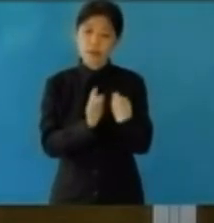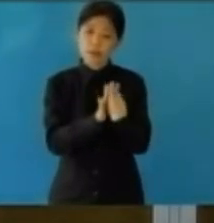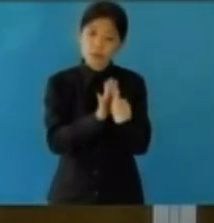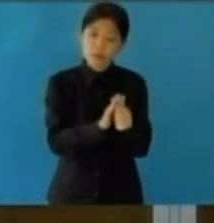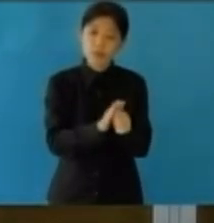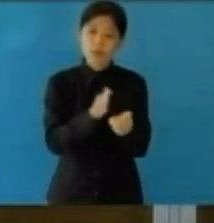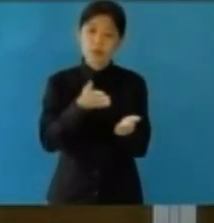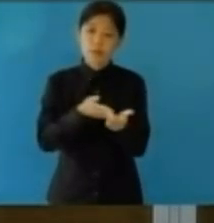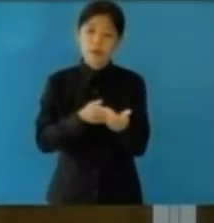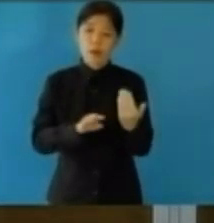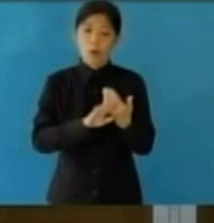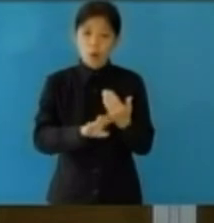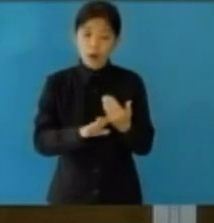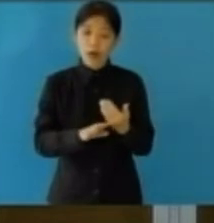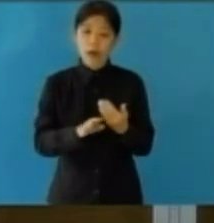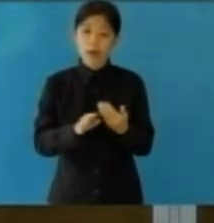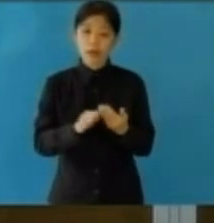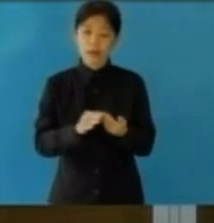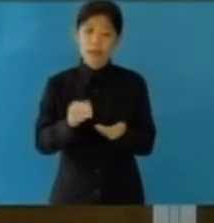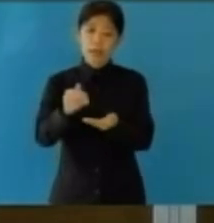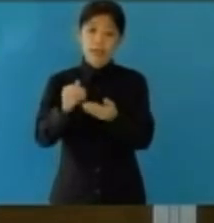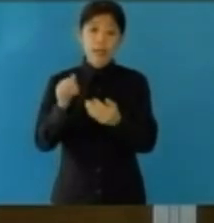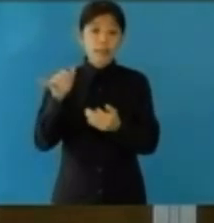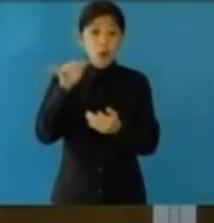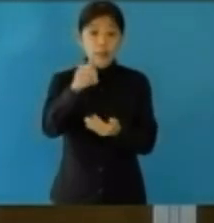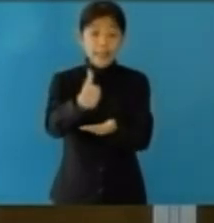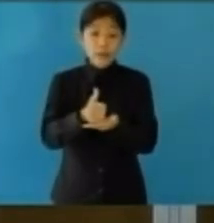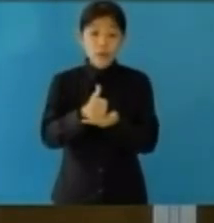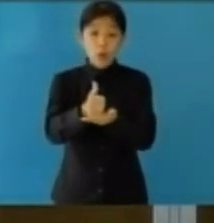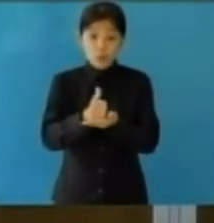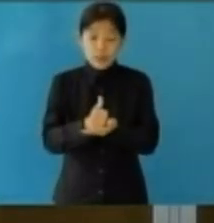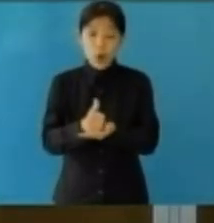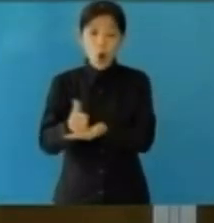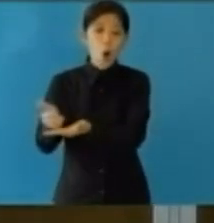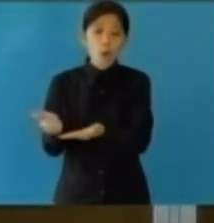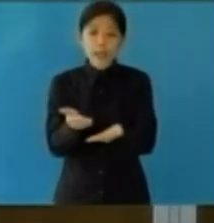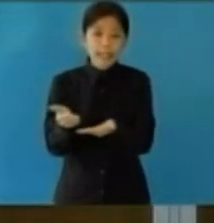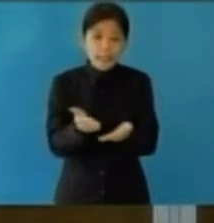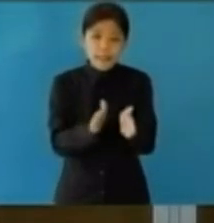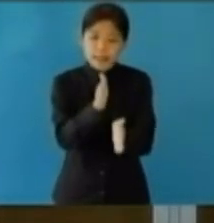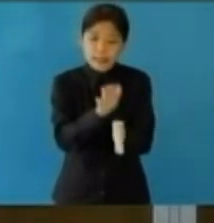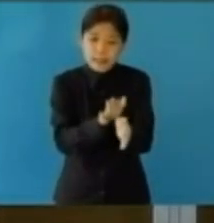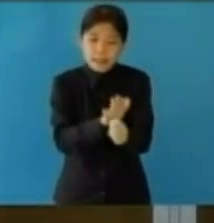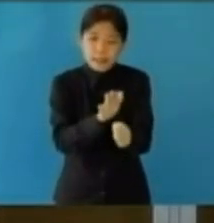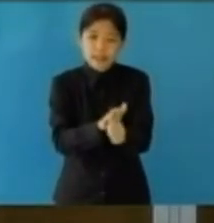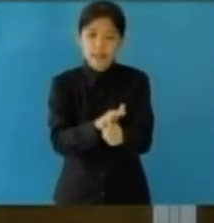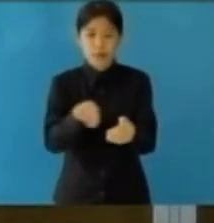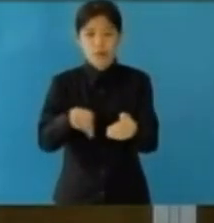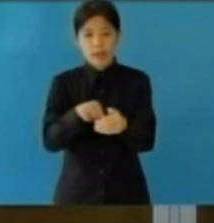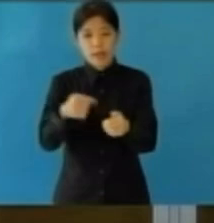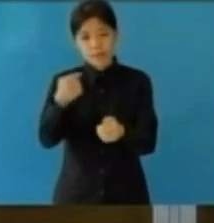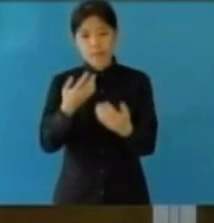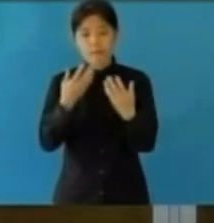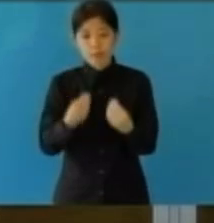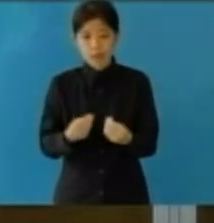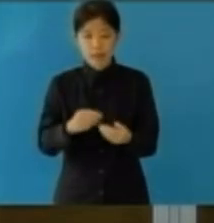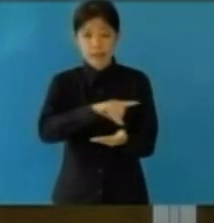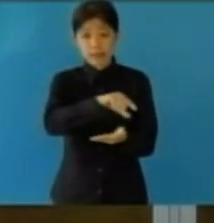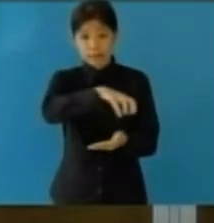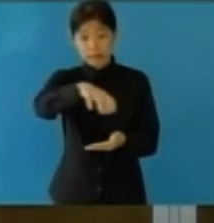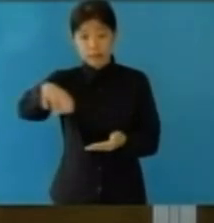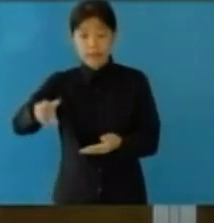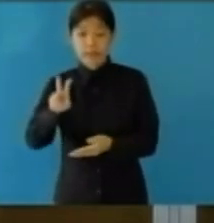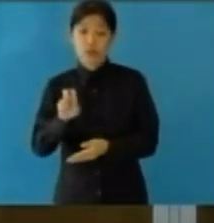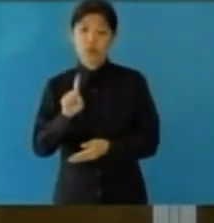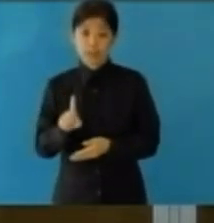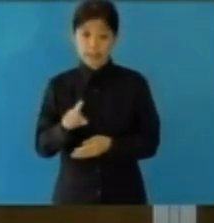か、客室乗務員によるおもてなし講習を行いました。県内5地区で21回の研修会を開催